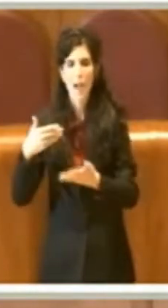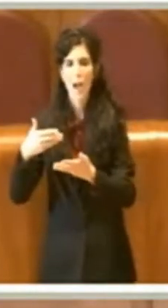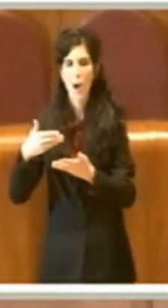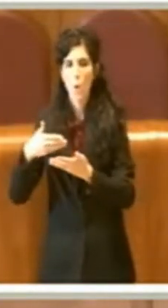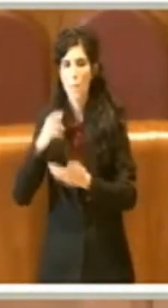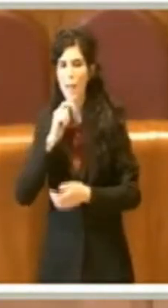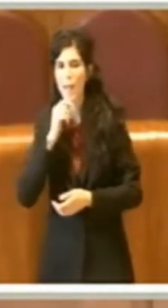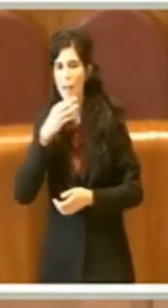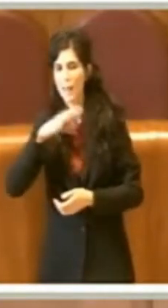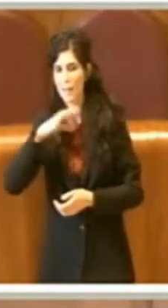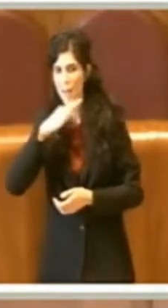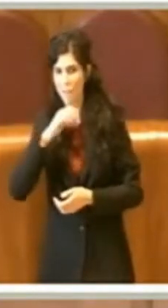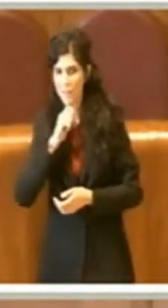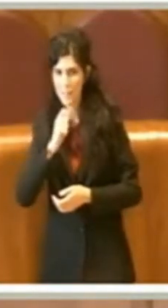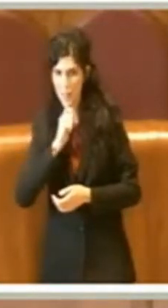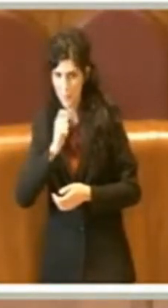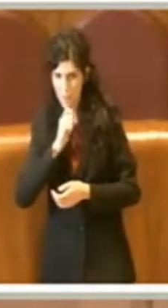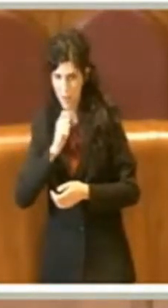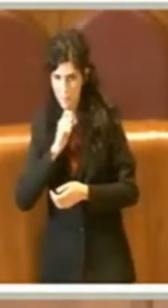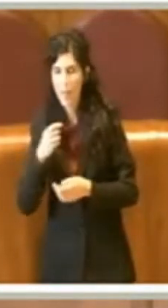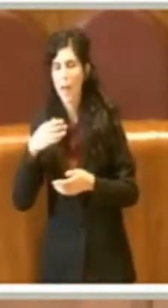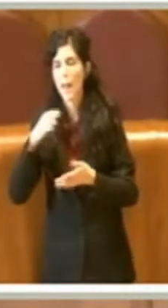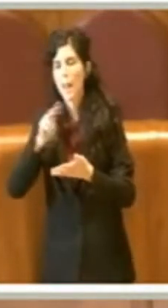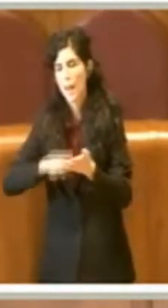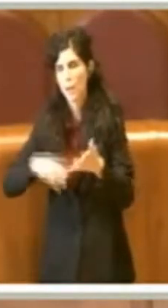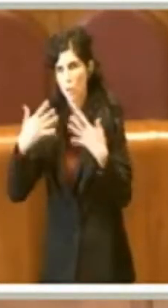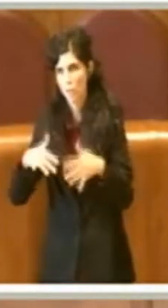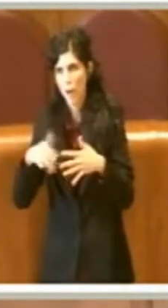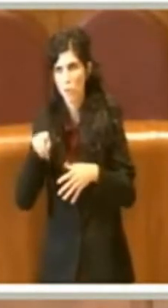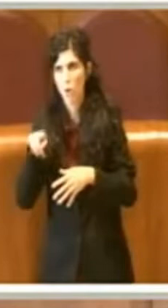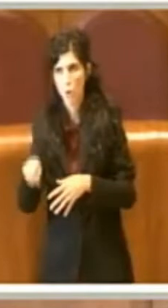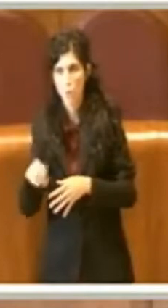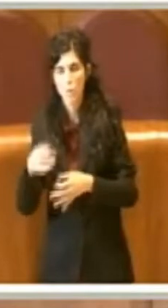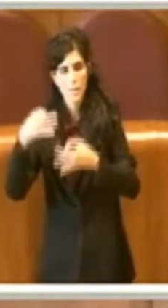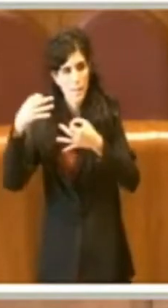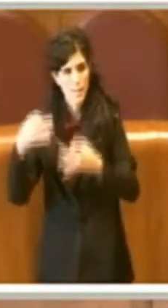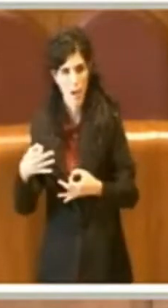mattina sicuramente passerà l'attacco comprensibilmente e